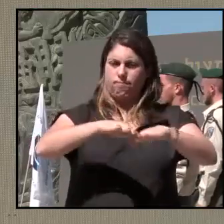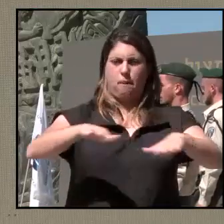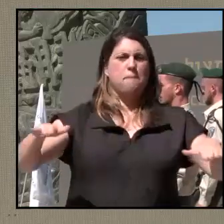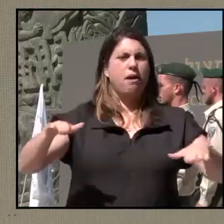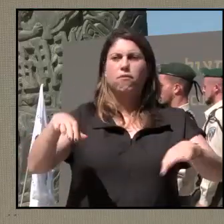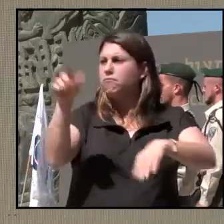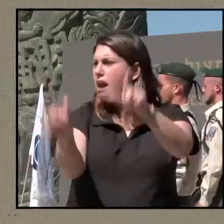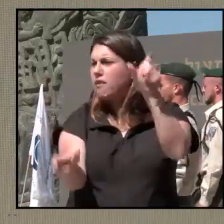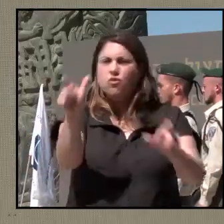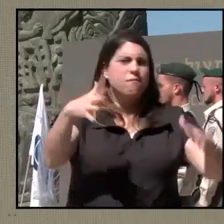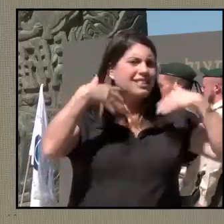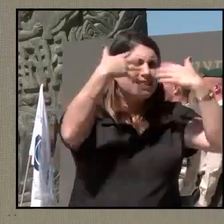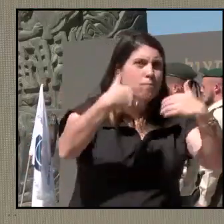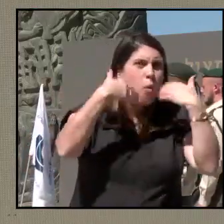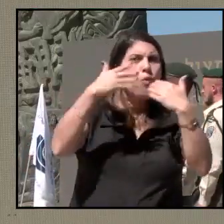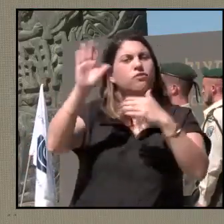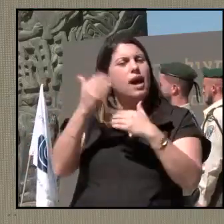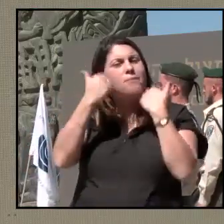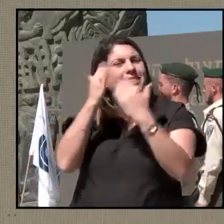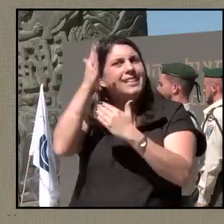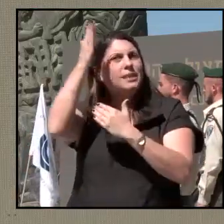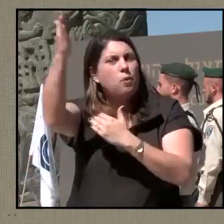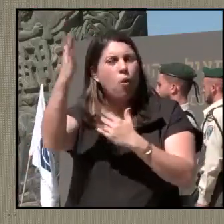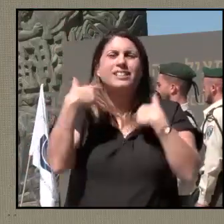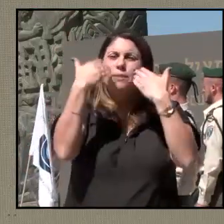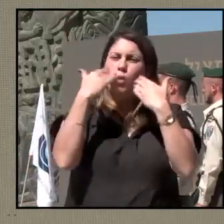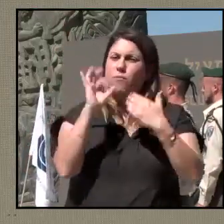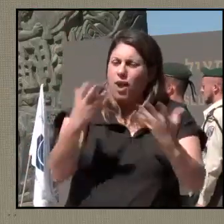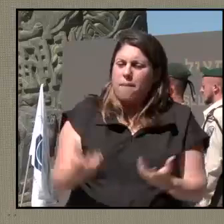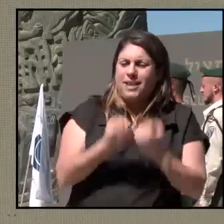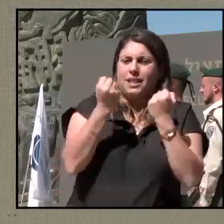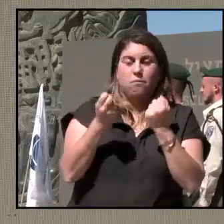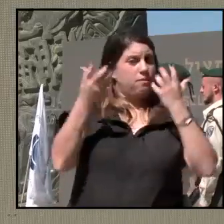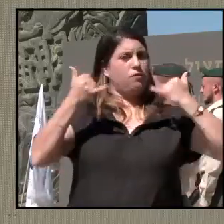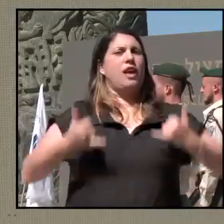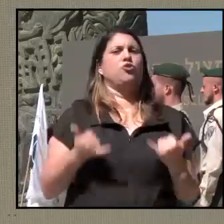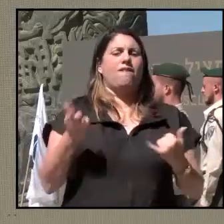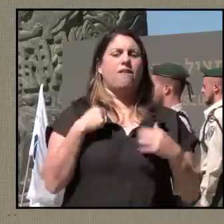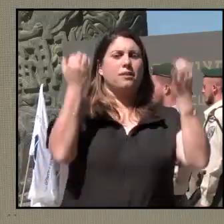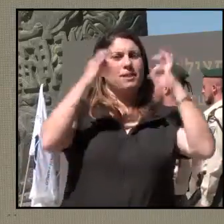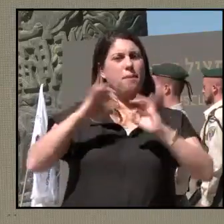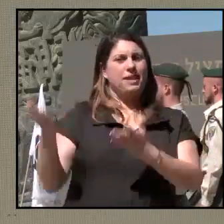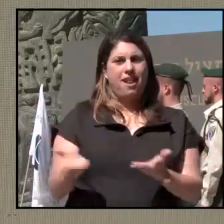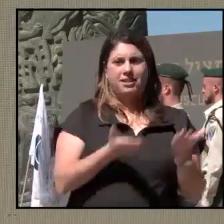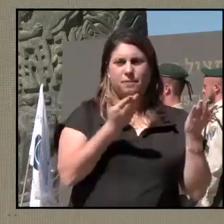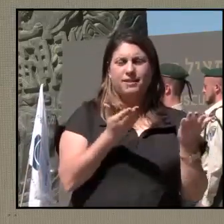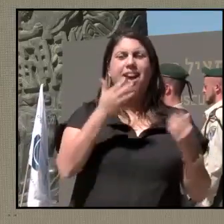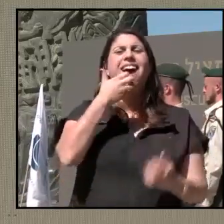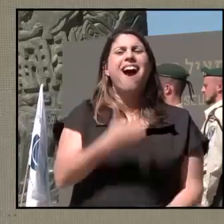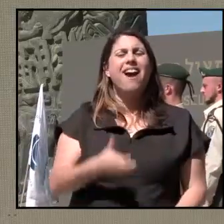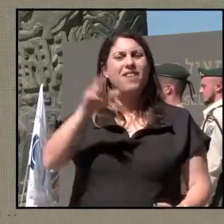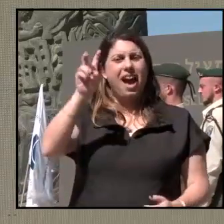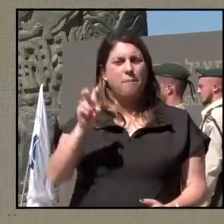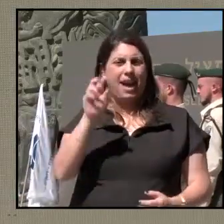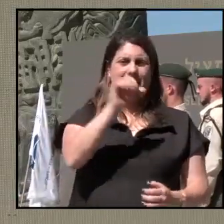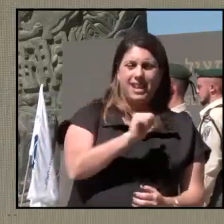מי שסיפרו ויספרו את סיפוריהם של המצילים בפינות העדות. ועתה אני מתכבד להזמין את הרב עמיחי